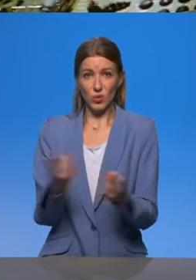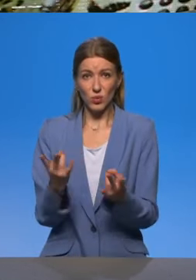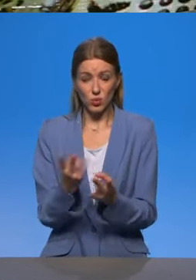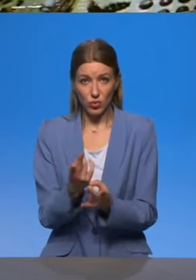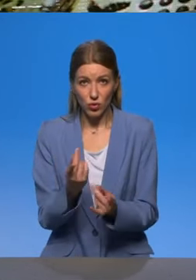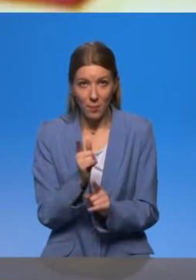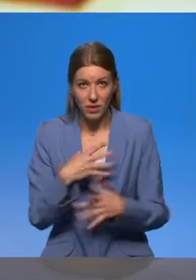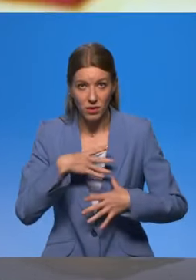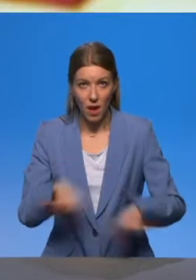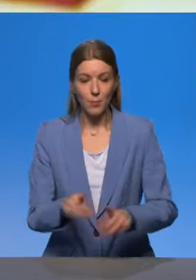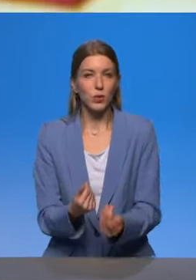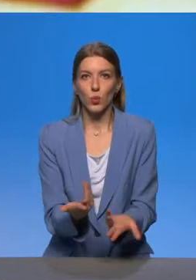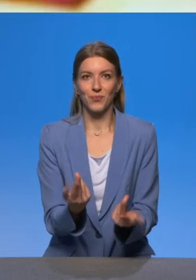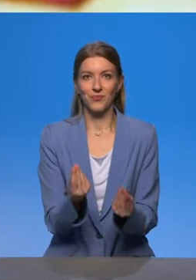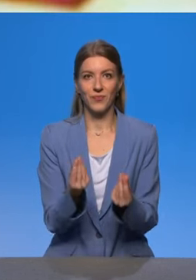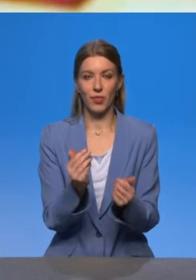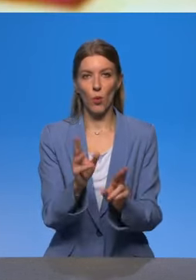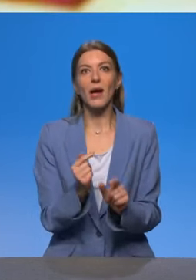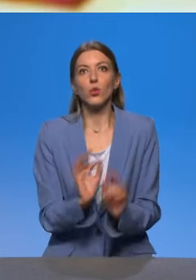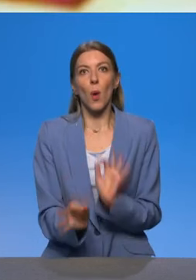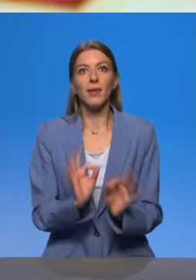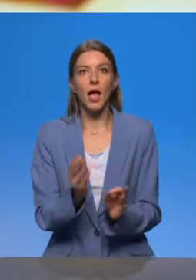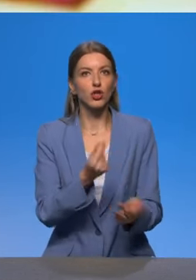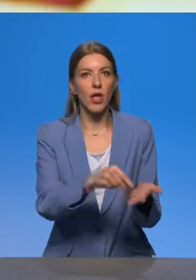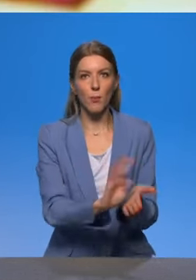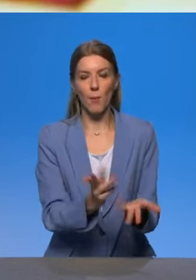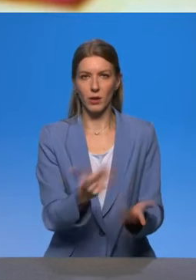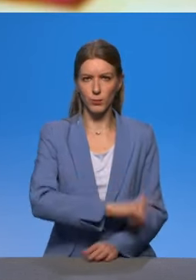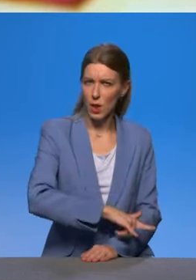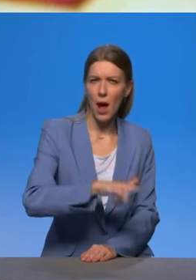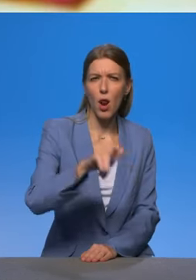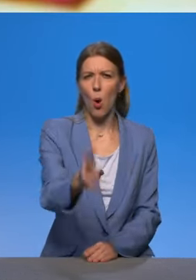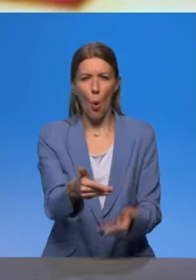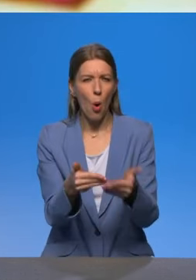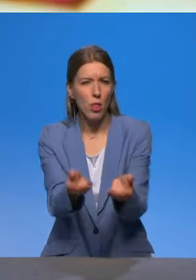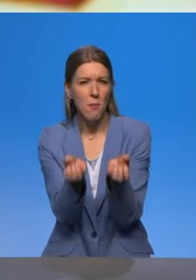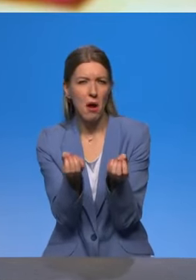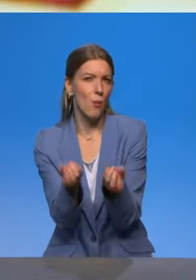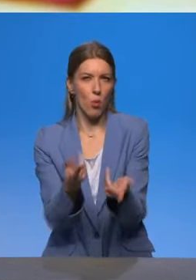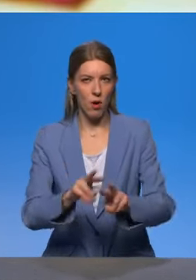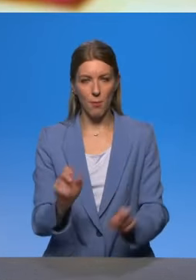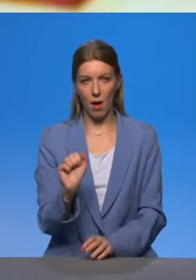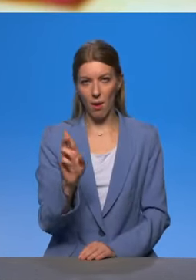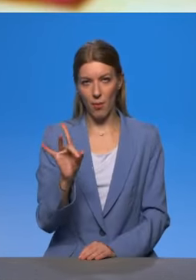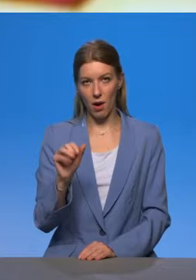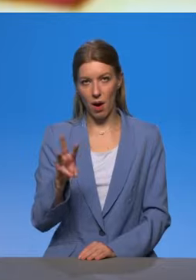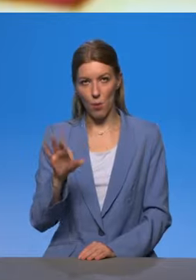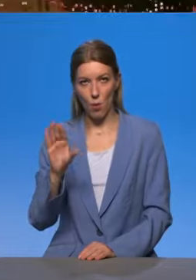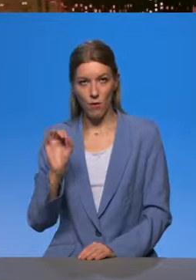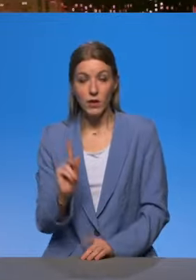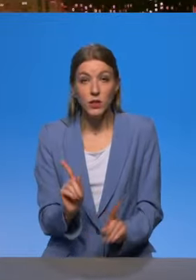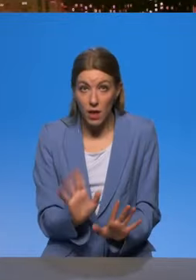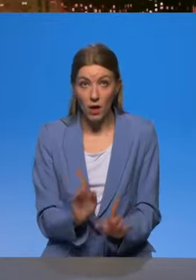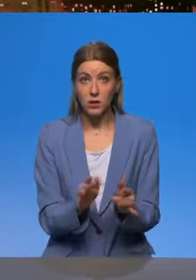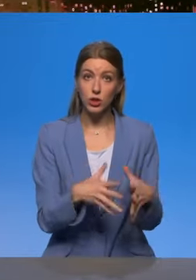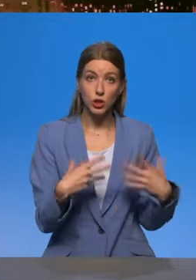знаю, ну, конечно, там не покупать там какие-то самолеты, пароходы, как у Абрамовича, а мог бы жить, содержать семью и прекрасно